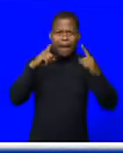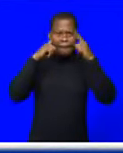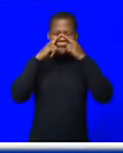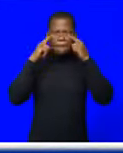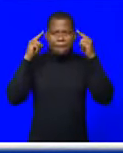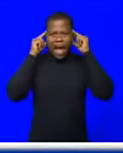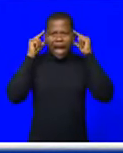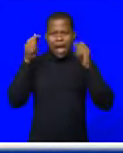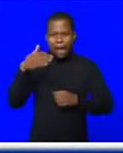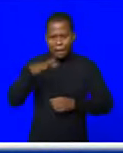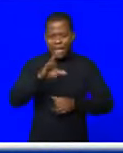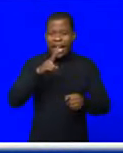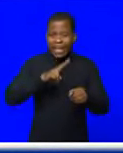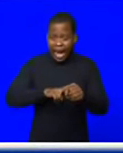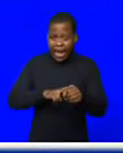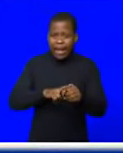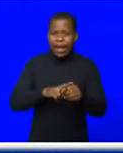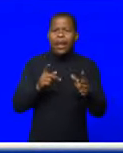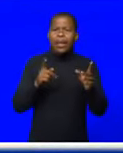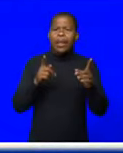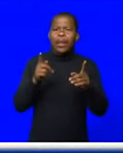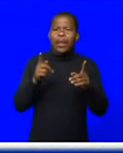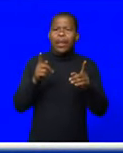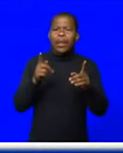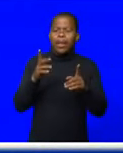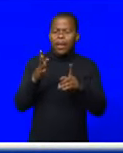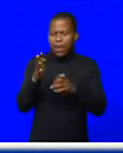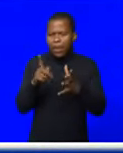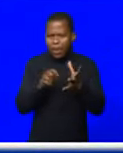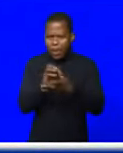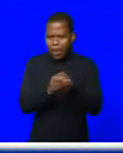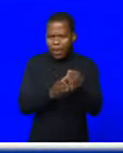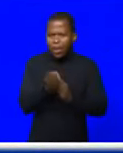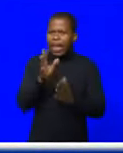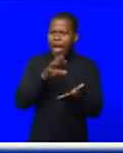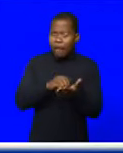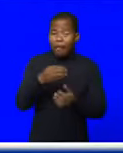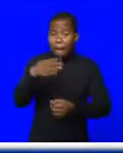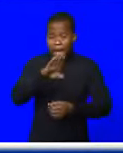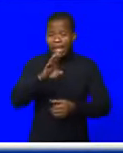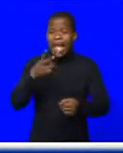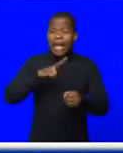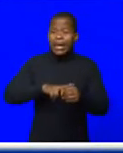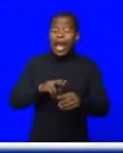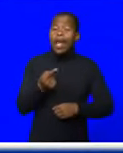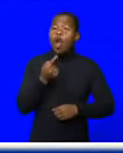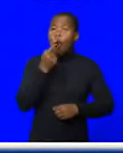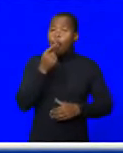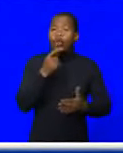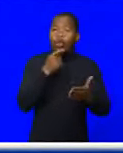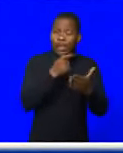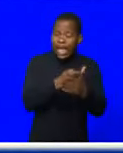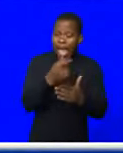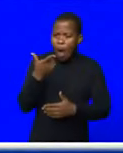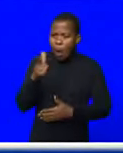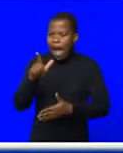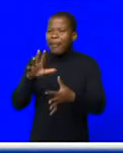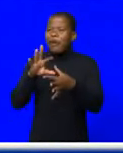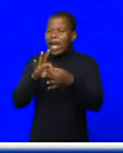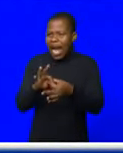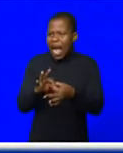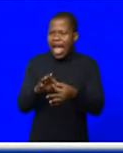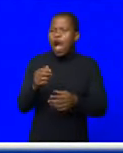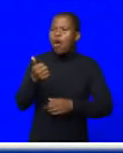uthi indzaba yekuthenga uyonathela ngasekhaya ingasifaka sandla ekunciphiseni itinombolo tebucala letibonakala tenyuka